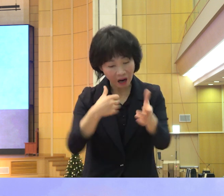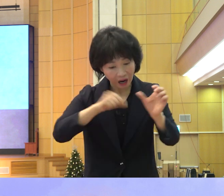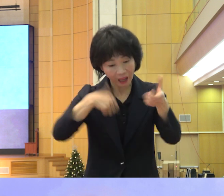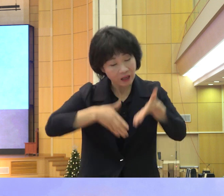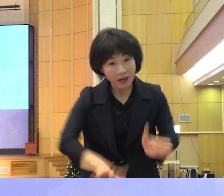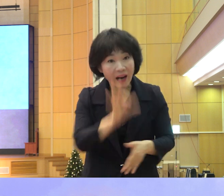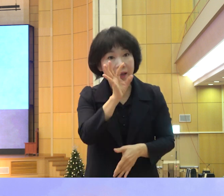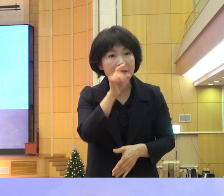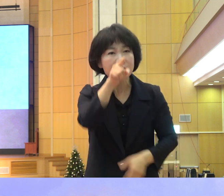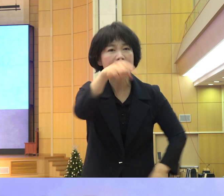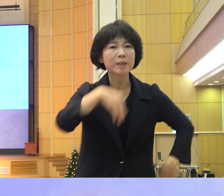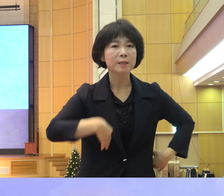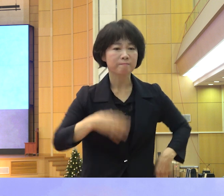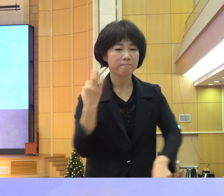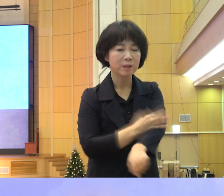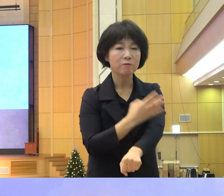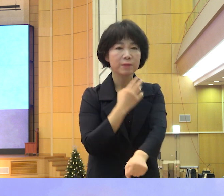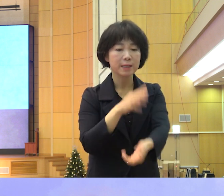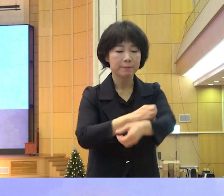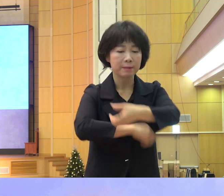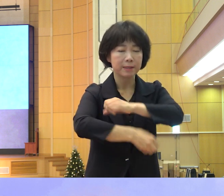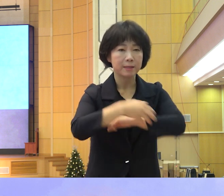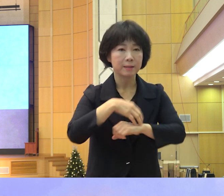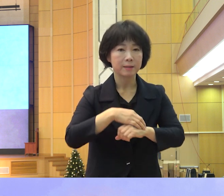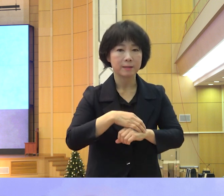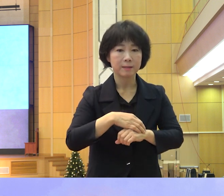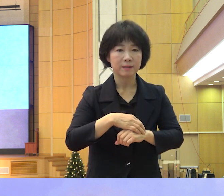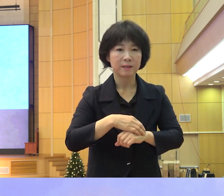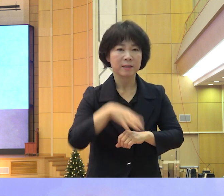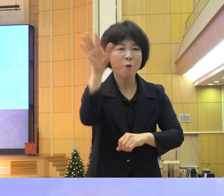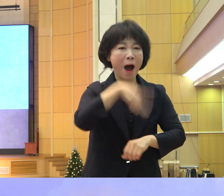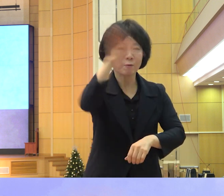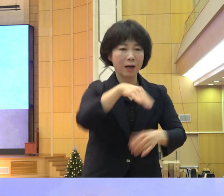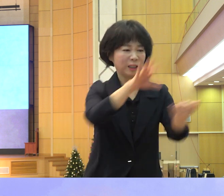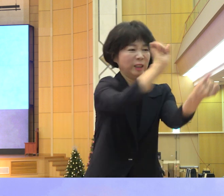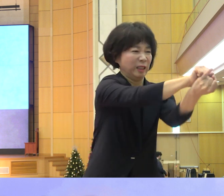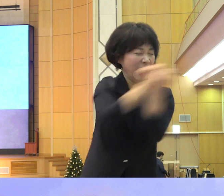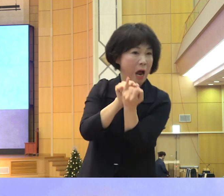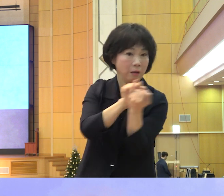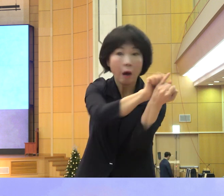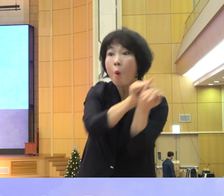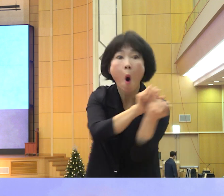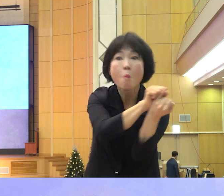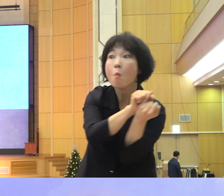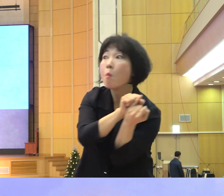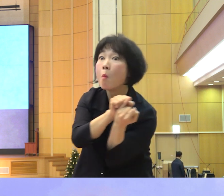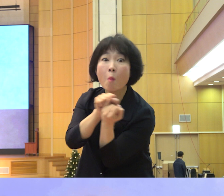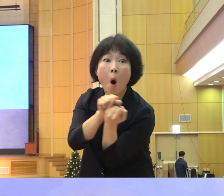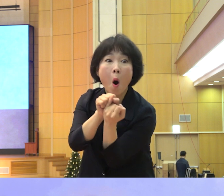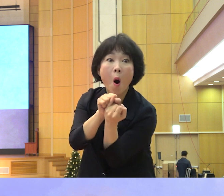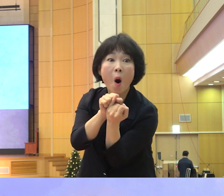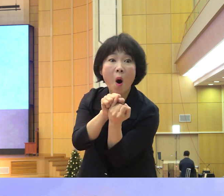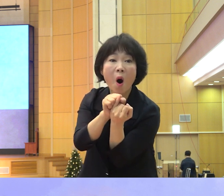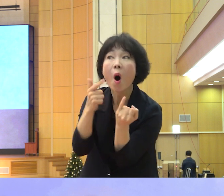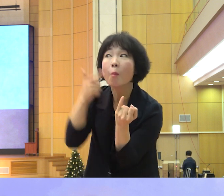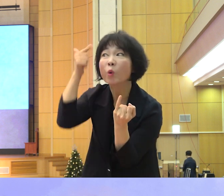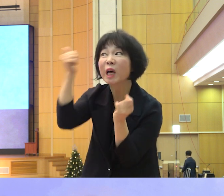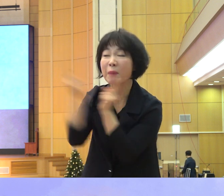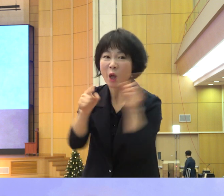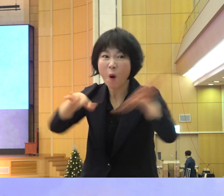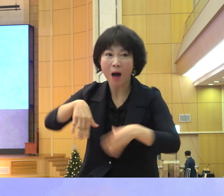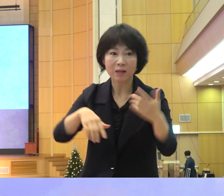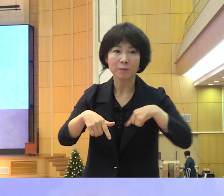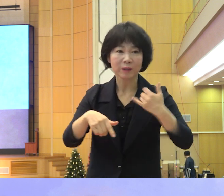아들도 못 나니까 안 되겠다. 목사님한테 가자. 시어머니는 집사님이고 며느리는 이제